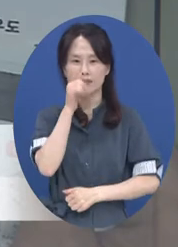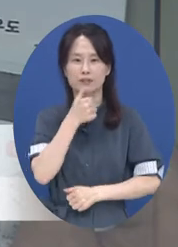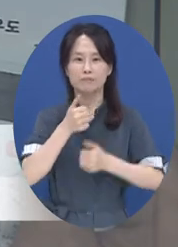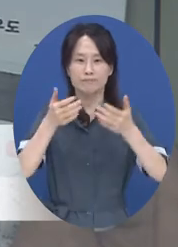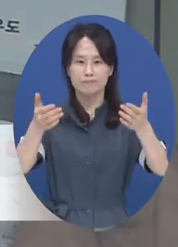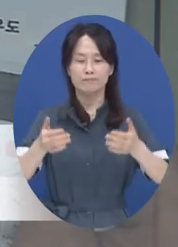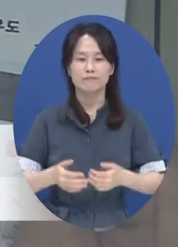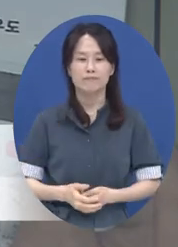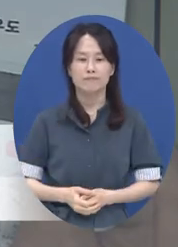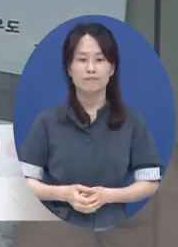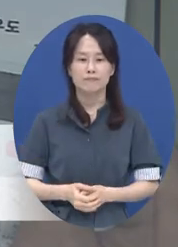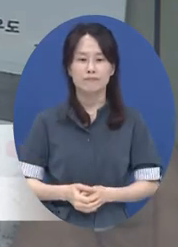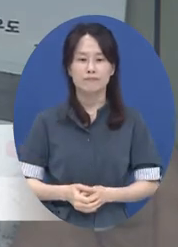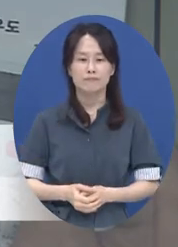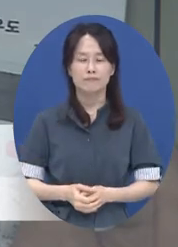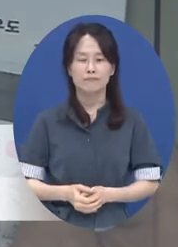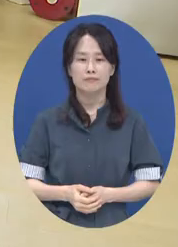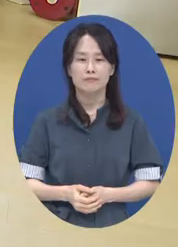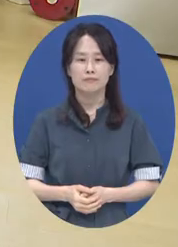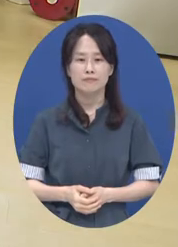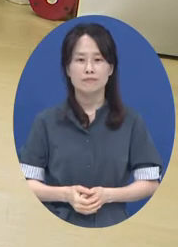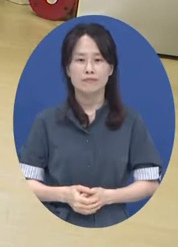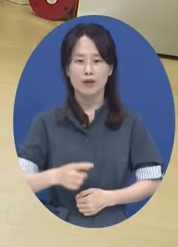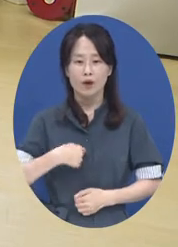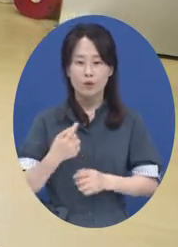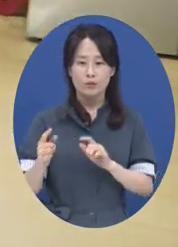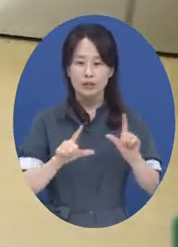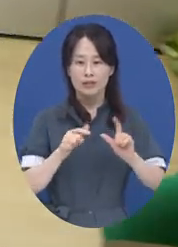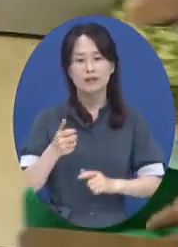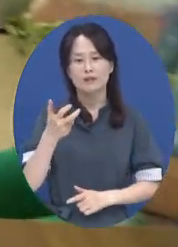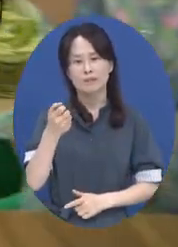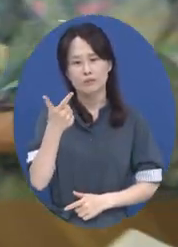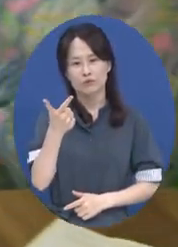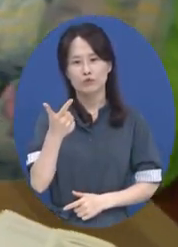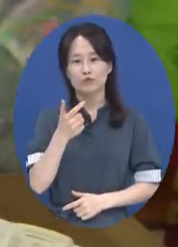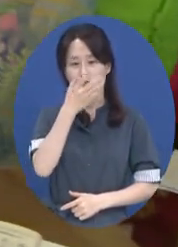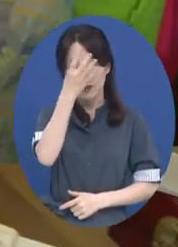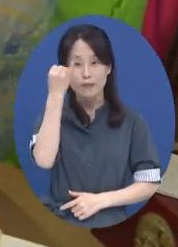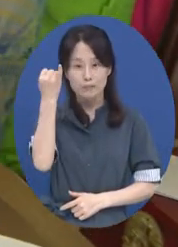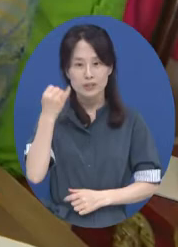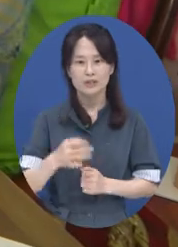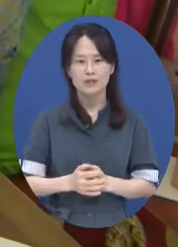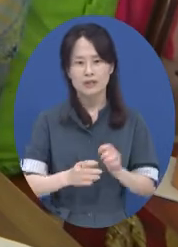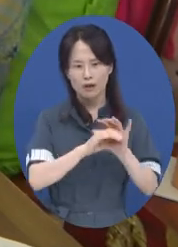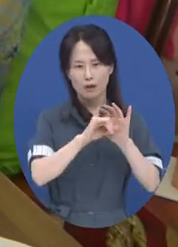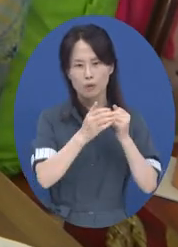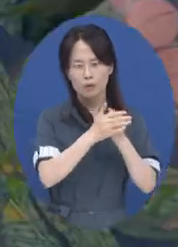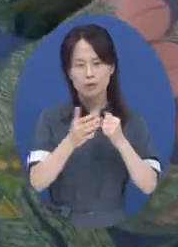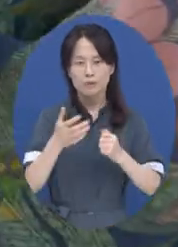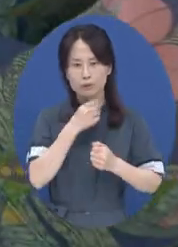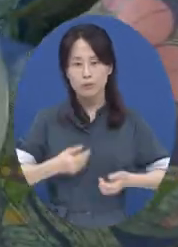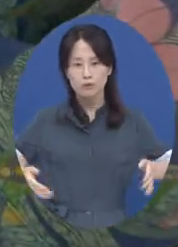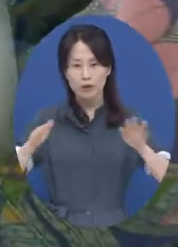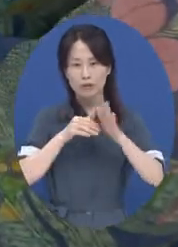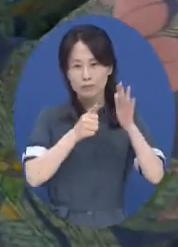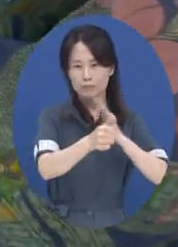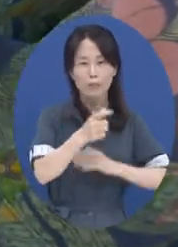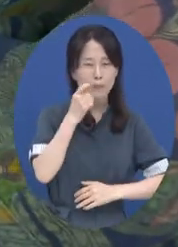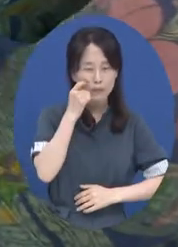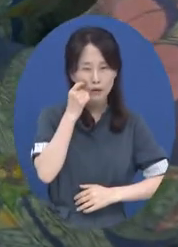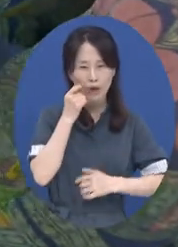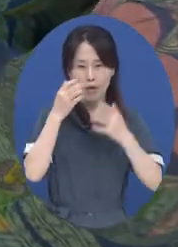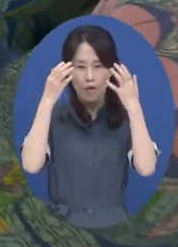기자가 현장 취재했습니다 홀로사는 86세 할머니 콜은 알구 탓에 복지관 도 가지